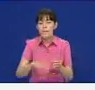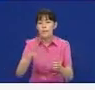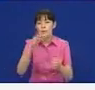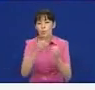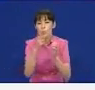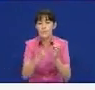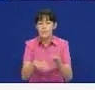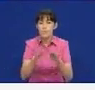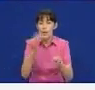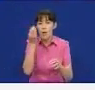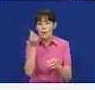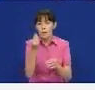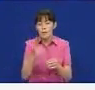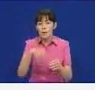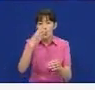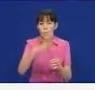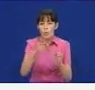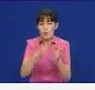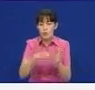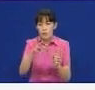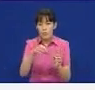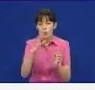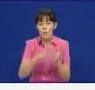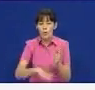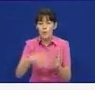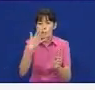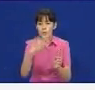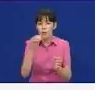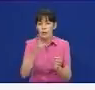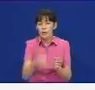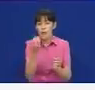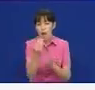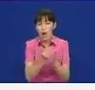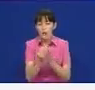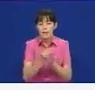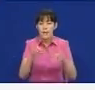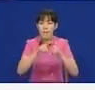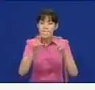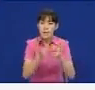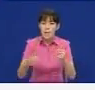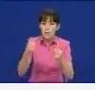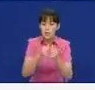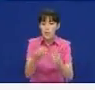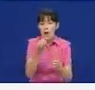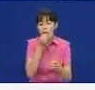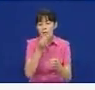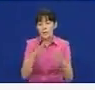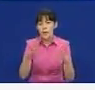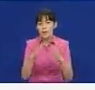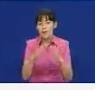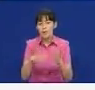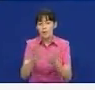1418 балаға бюджет есебінен 37 миллион 950 теңге қарастырылған. Бұл қаржы мектеп жанындағы асханаларда